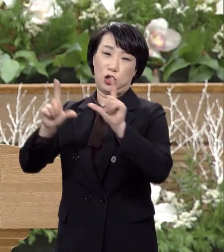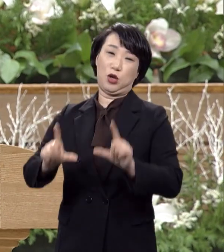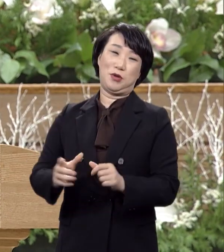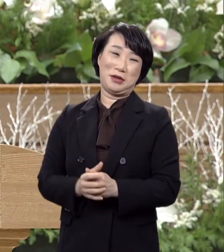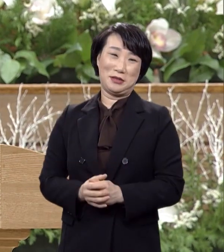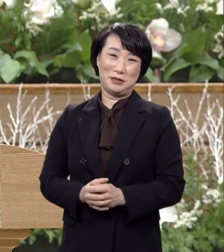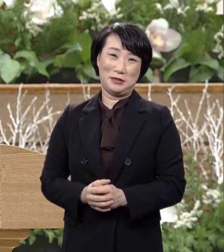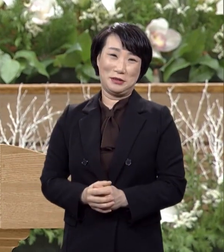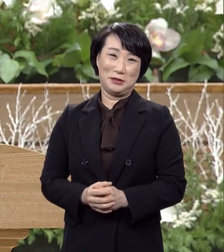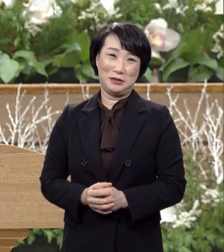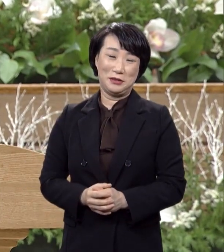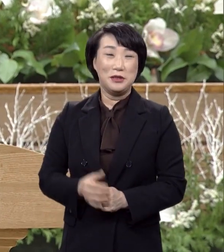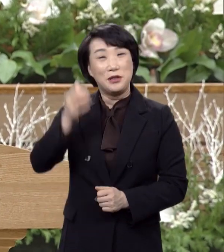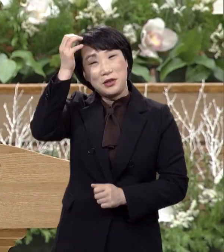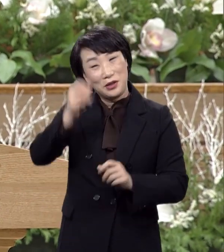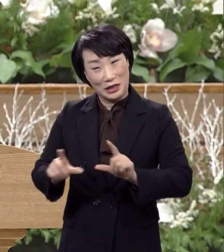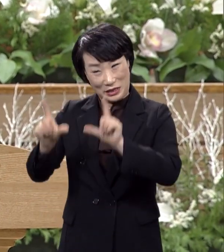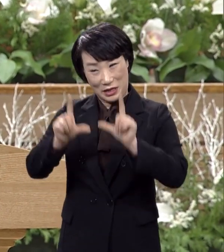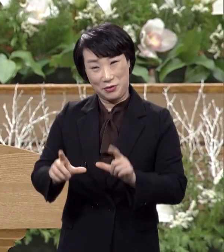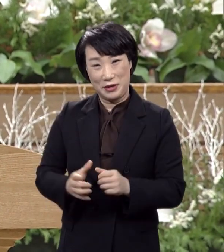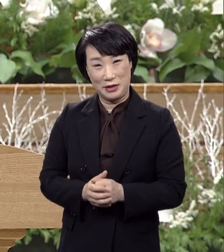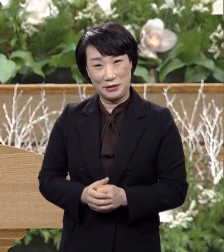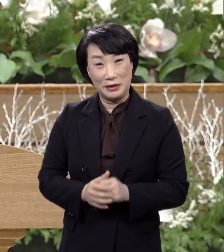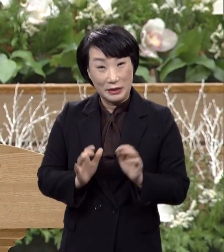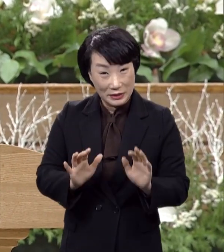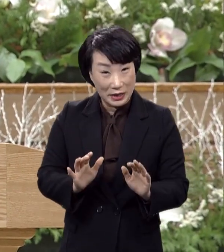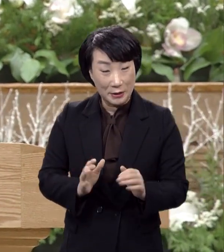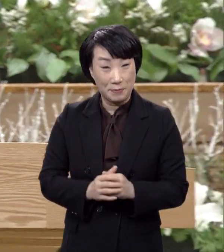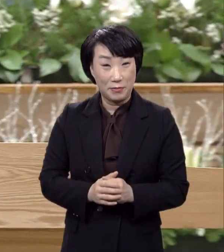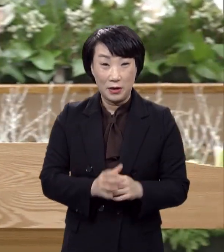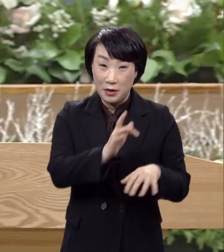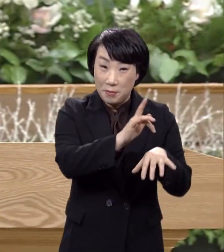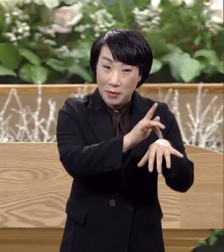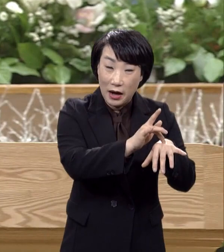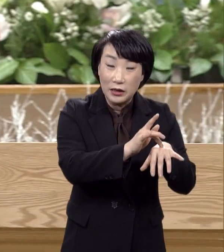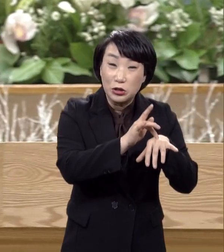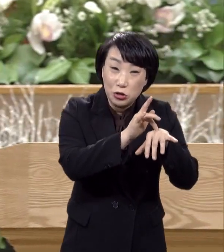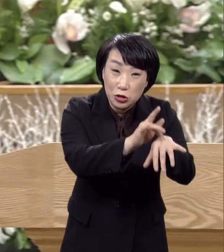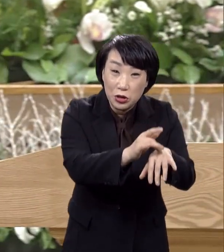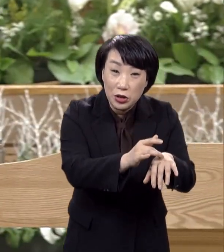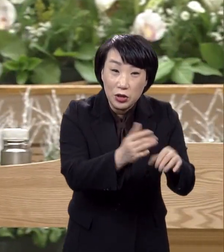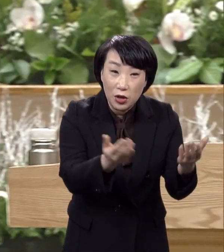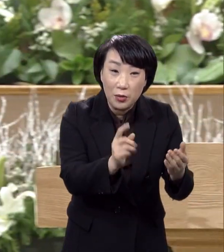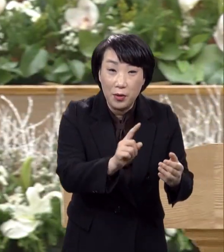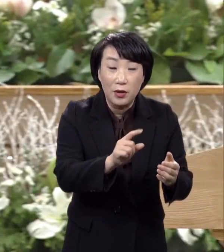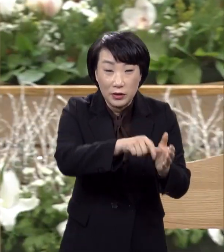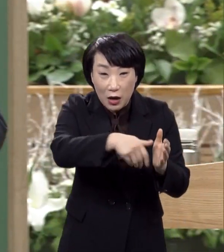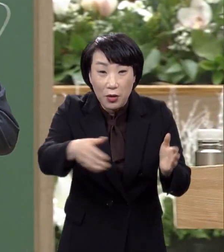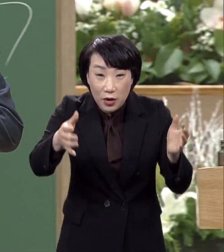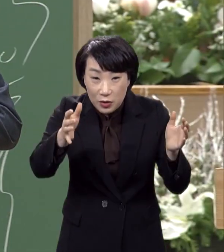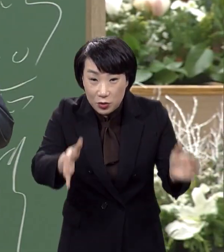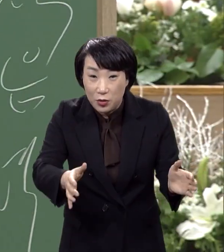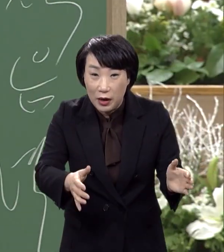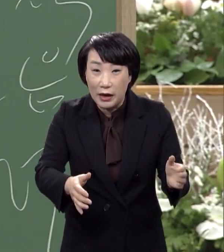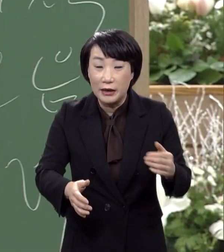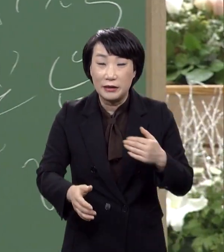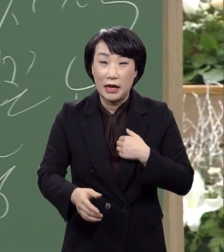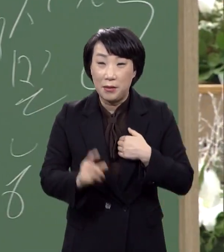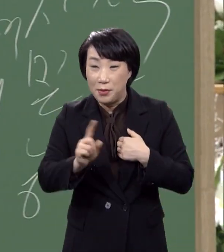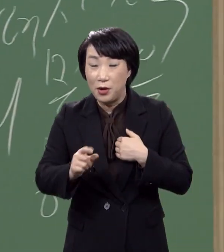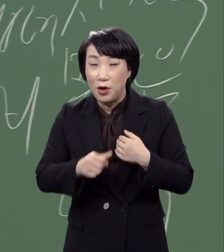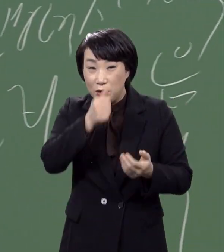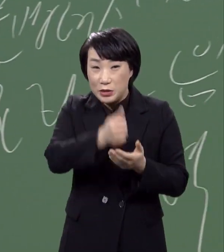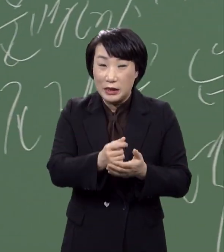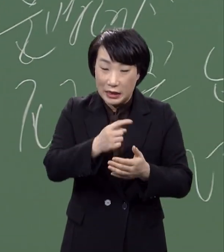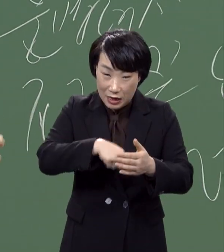생활입니다. 영적 생활. 보세요. 마귀, 사단, 귀신은 세월 속에서 나로서는